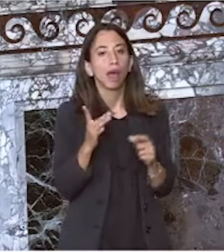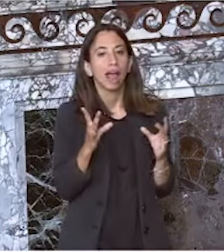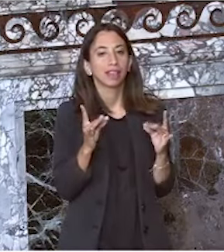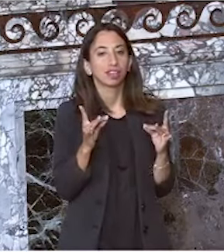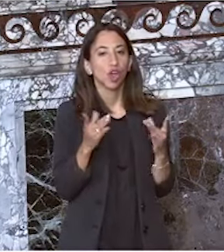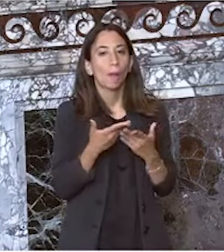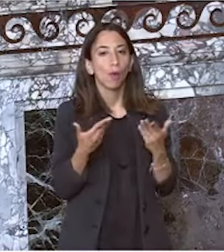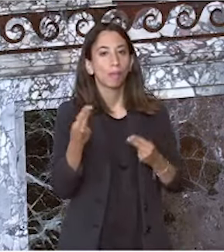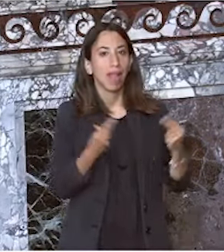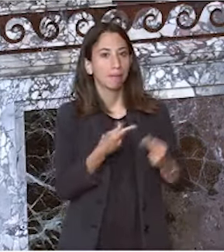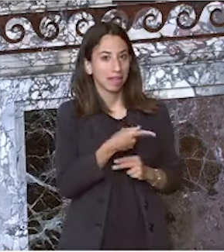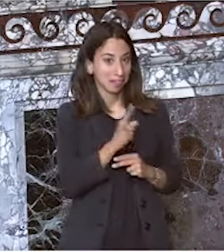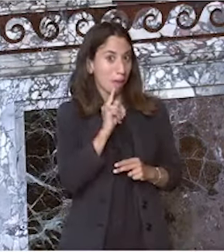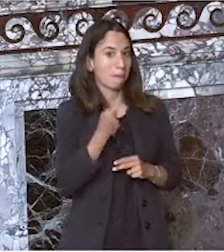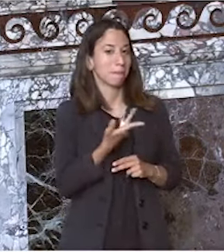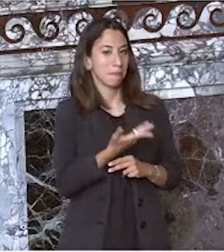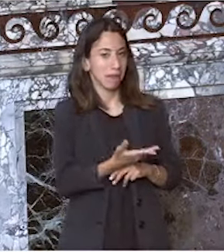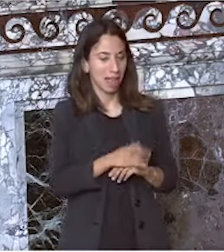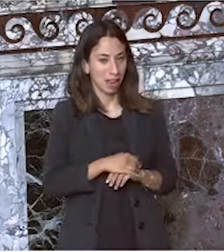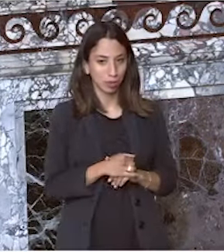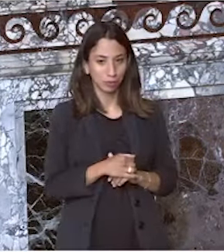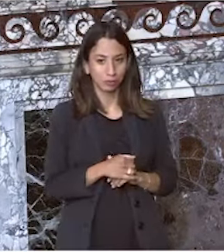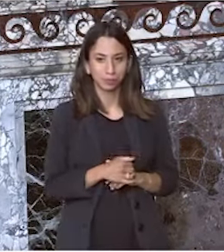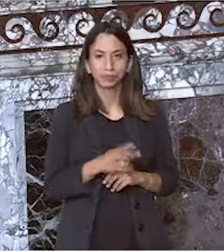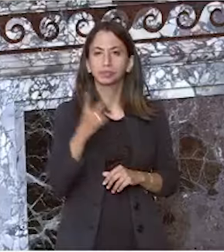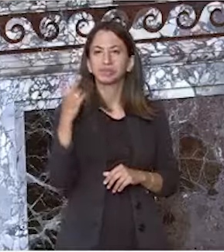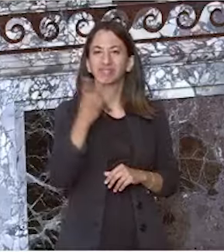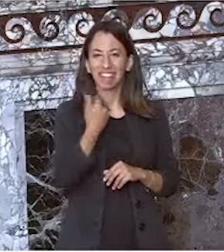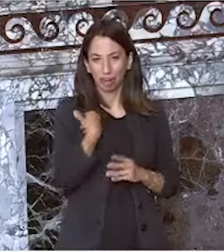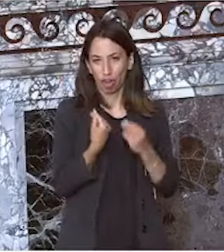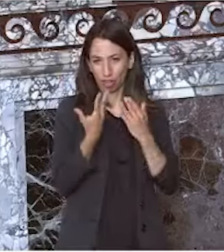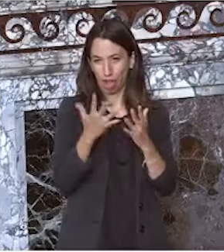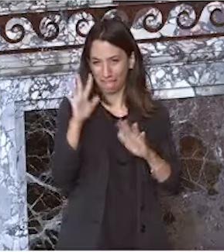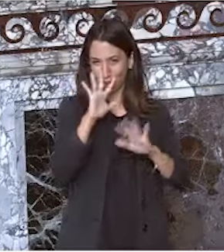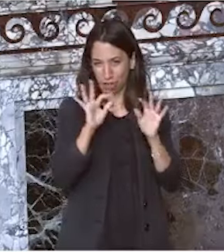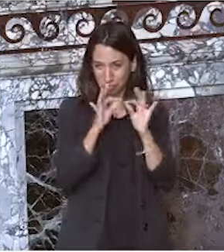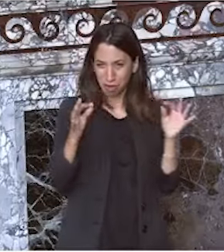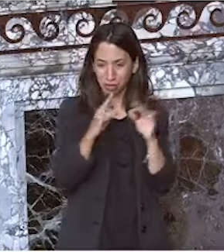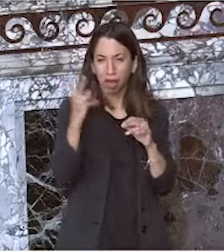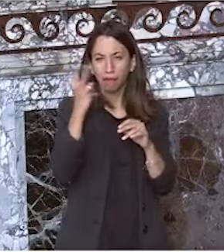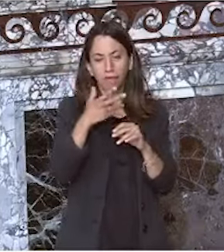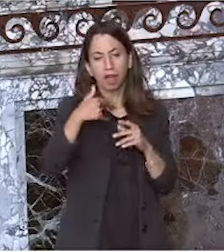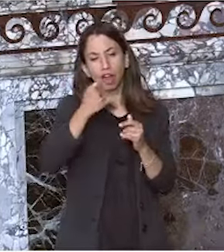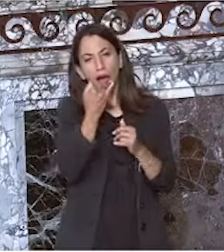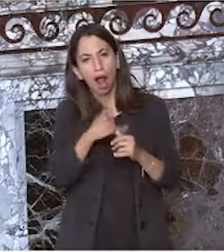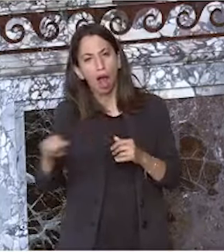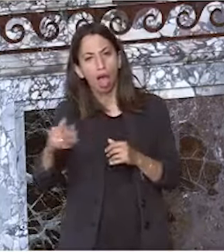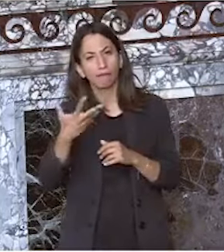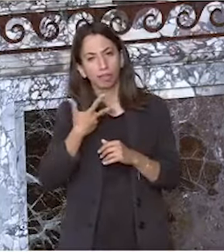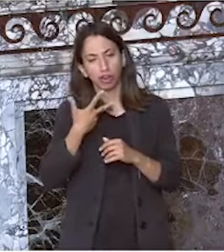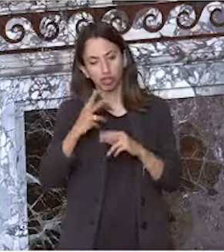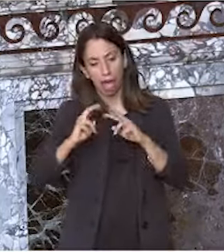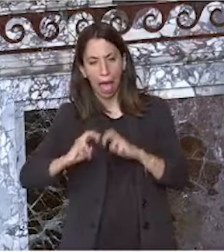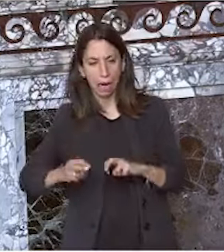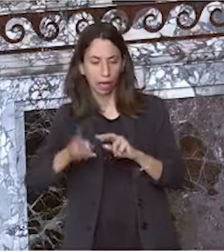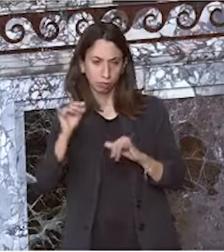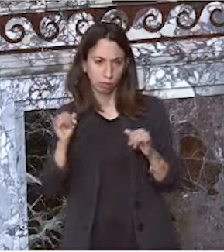della pubblica amministrazione. Su tutte queste affermazioni trovate poi delle analisi specifiche nel corpo della relazione della Banca d'Italia,